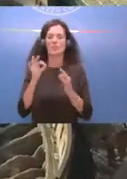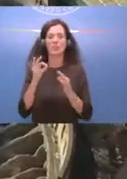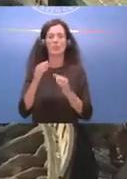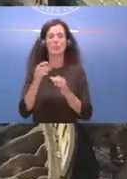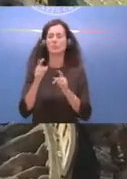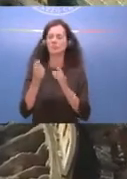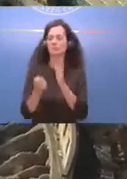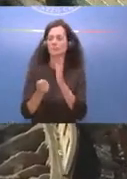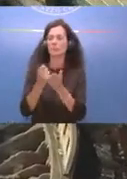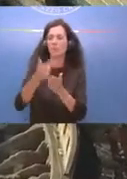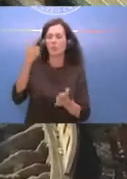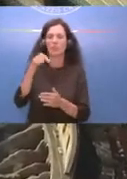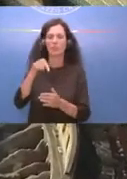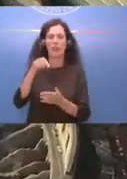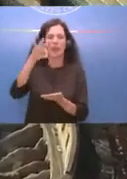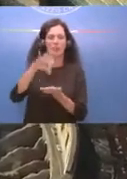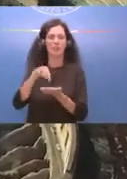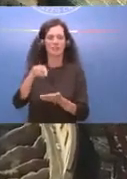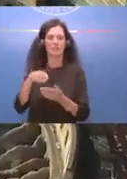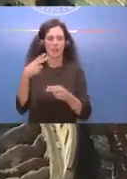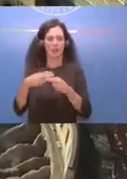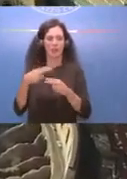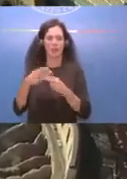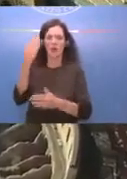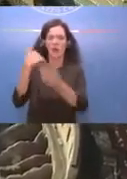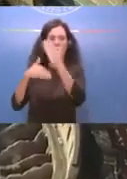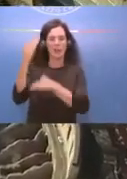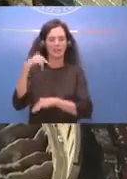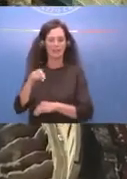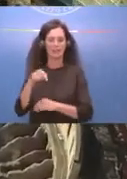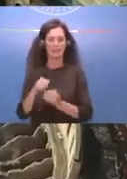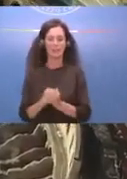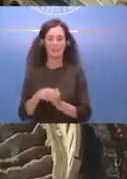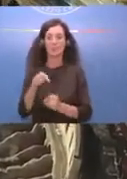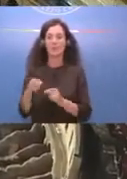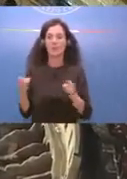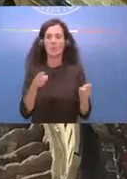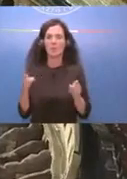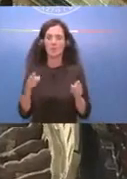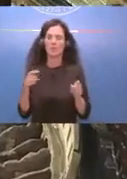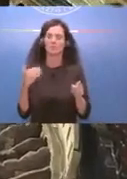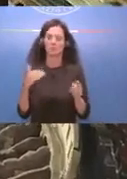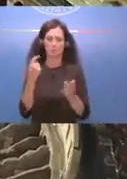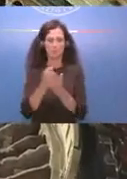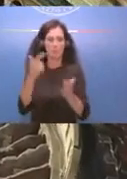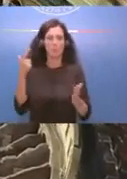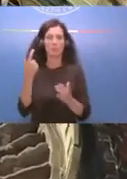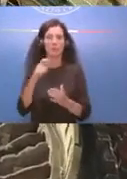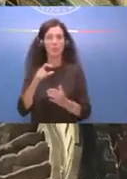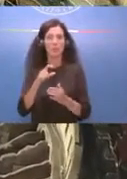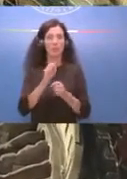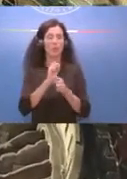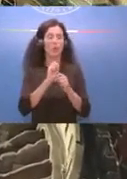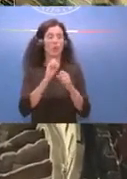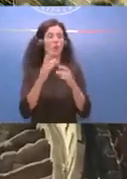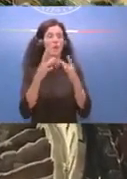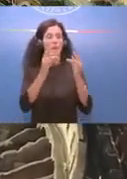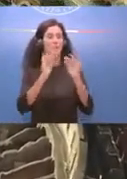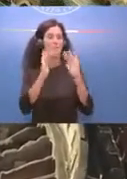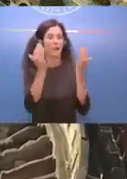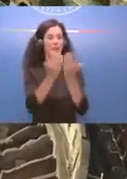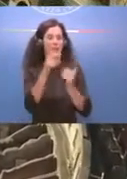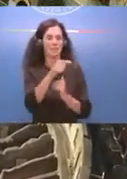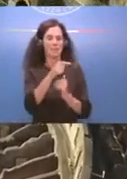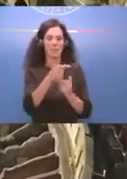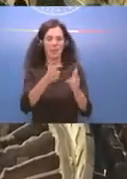roma ci incontriamo in un momento cruciale la pandemia reso ancora più evidente quanto siamo interdipendenti